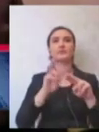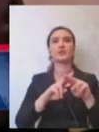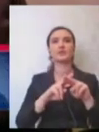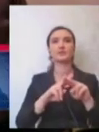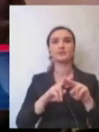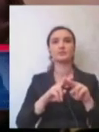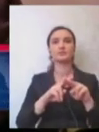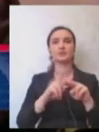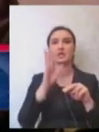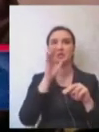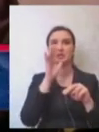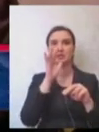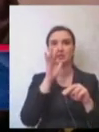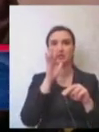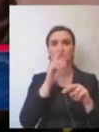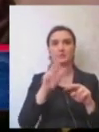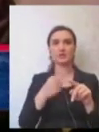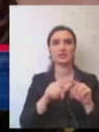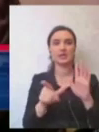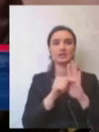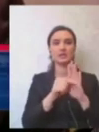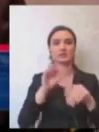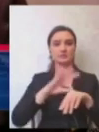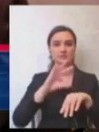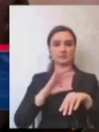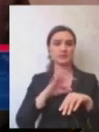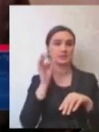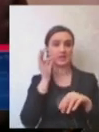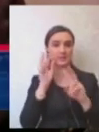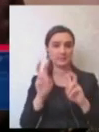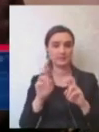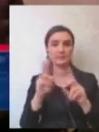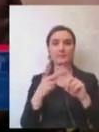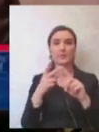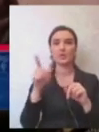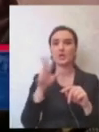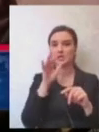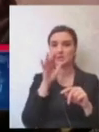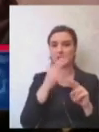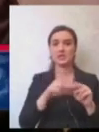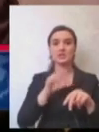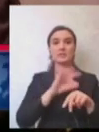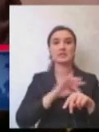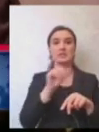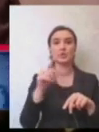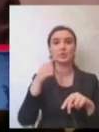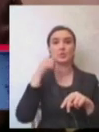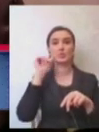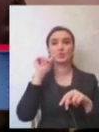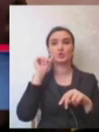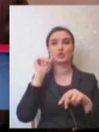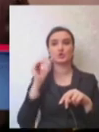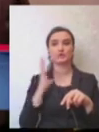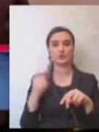ასაკი და თანარსებული დაავადება დიაბეტის სახით, მეორეს მხოლოდ ასაკი. ეს პაციენტები ახლა გუშინ დღის მეორე ნახევარში მოთავსდა ჩვენთან და